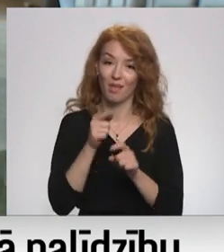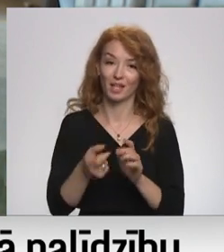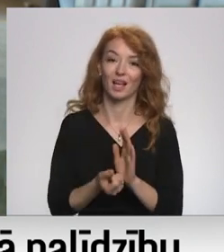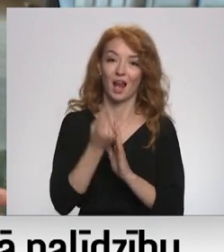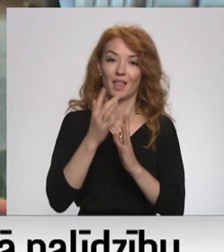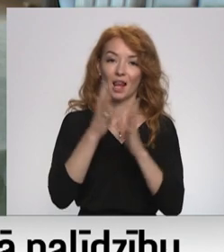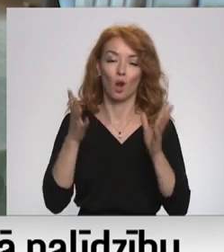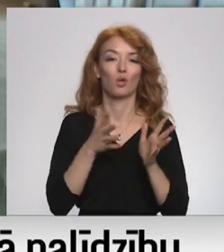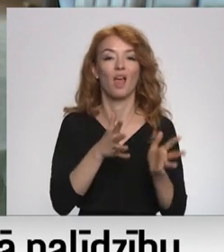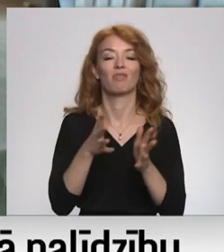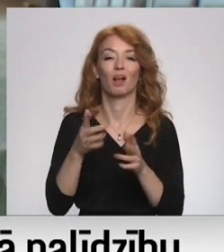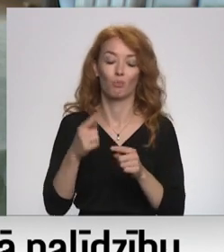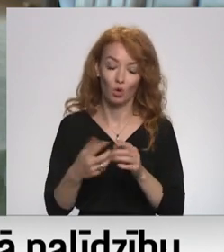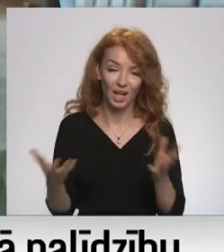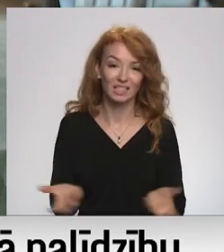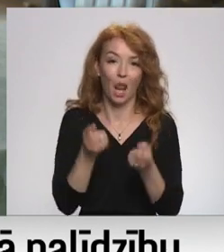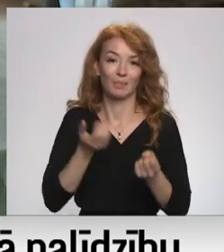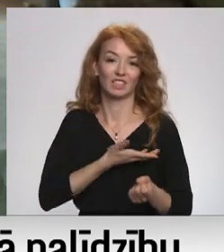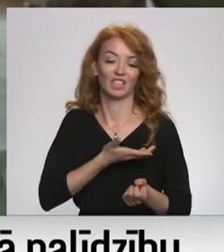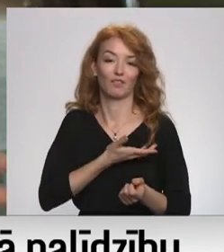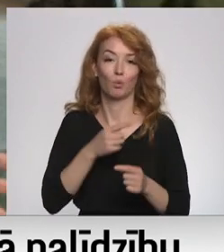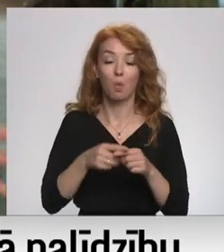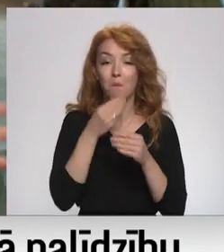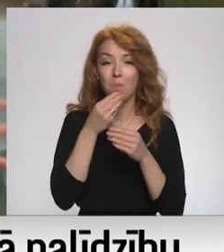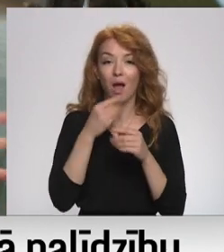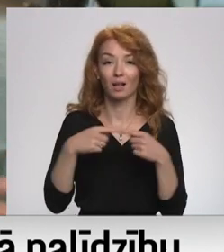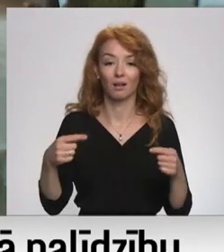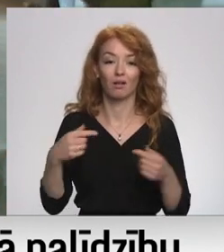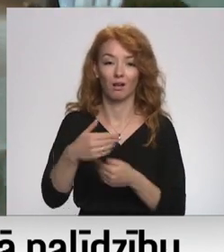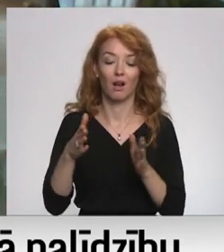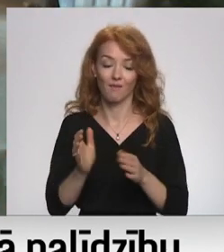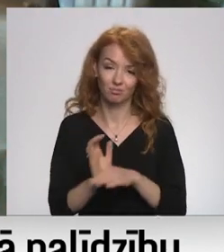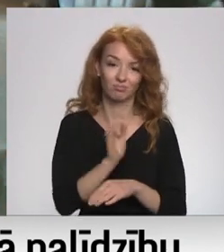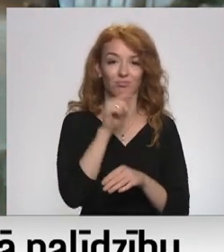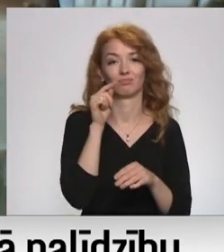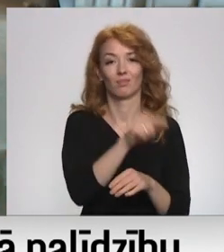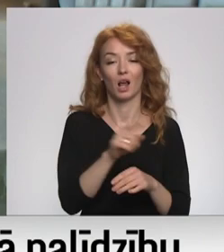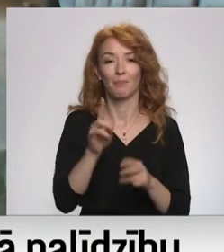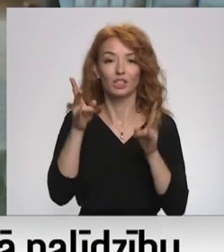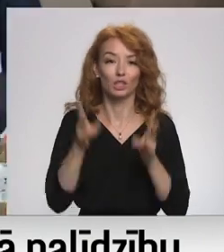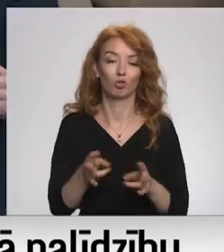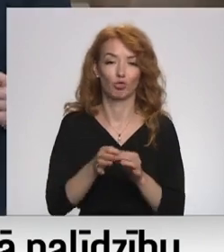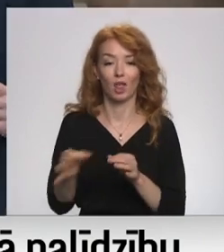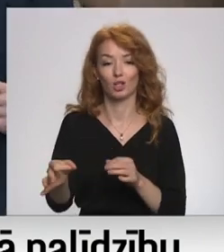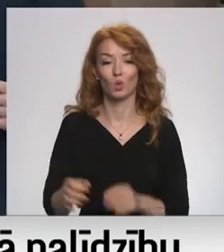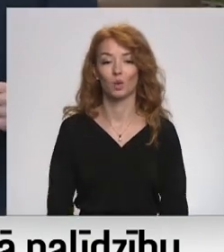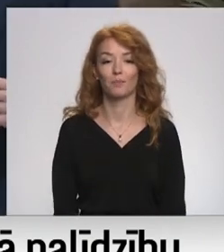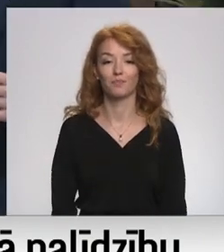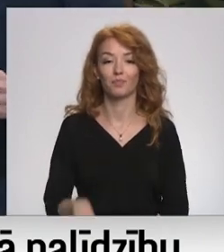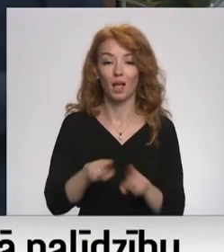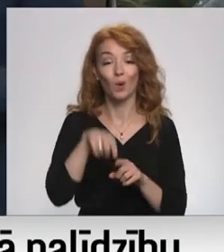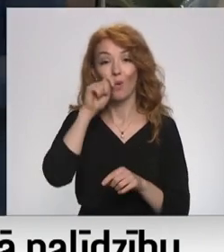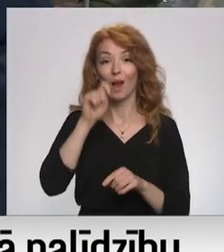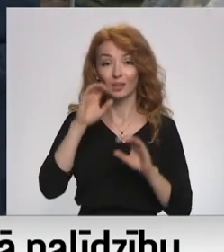būtiski ietekmi un kādam izglābt dzīvību tajā brīdī. Šīs te pārtikas produktu kravas sasniedz šos cietušos reģionus. Arī Ukrainas